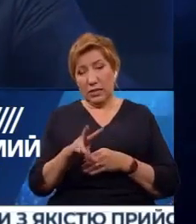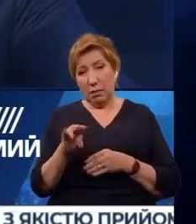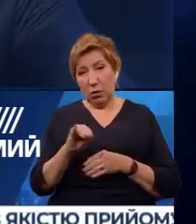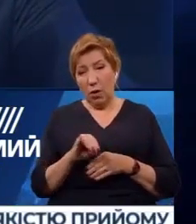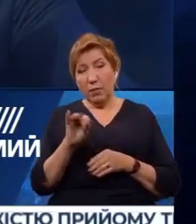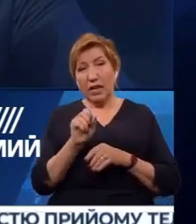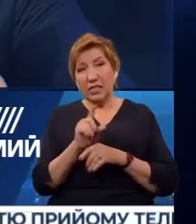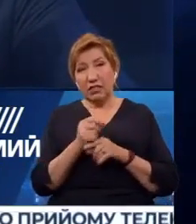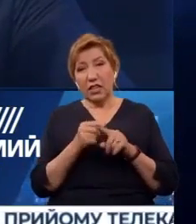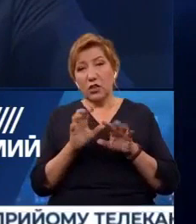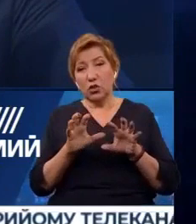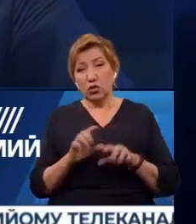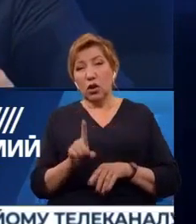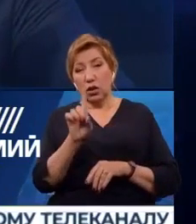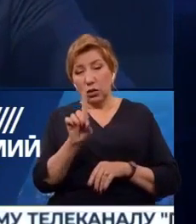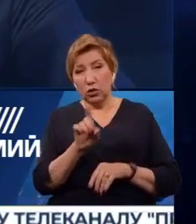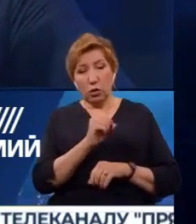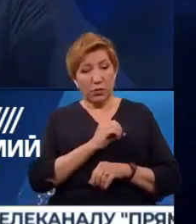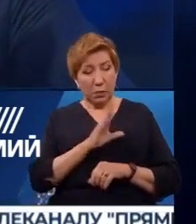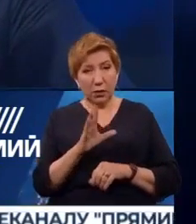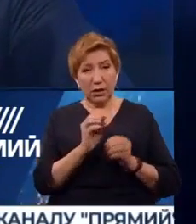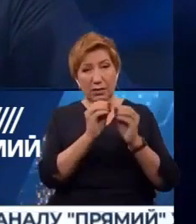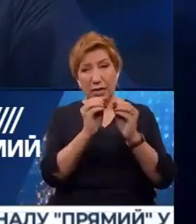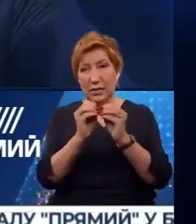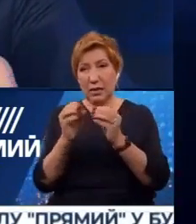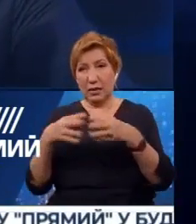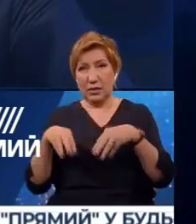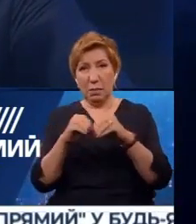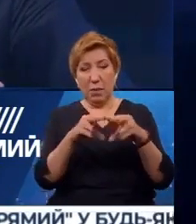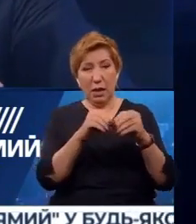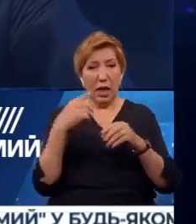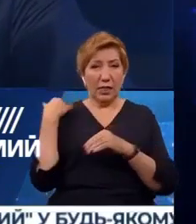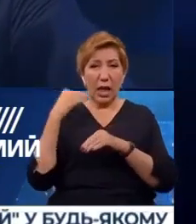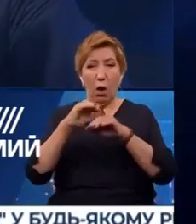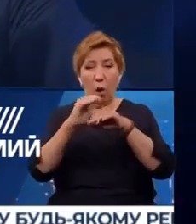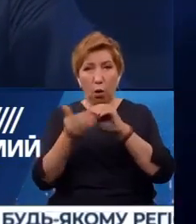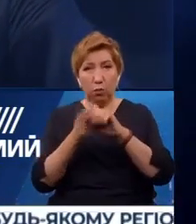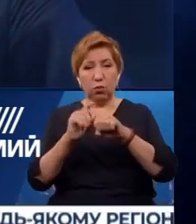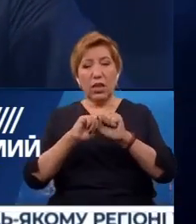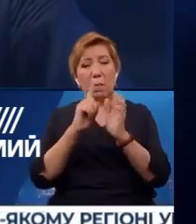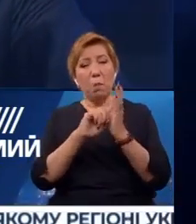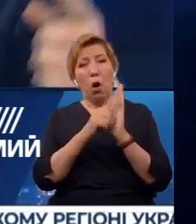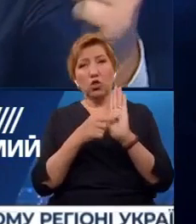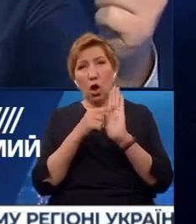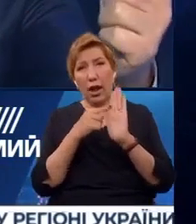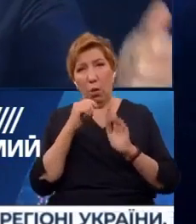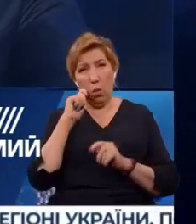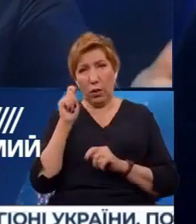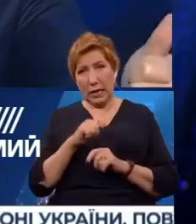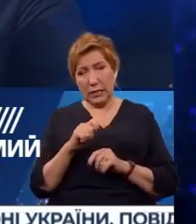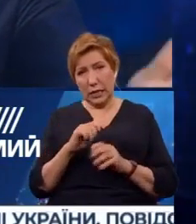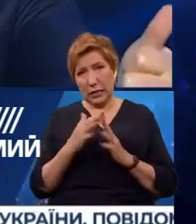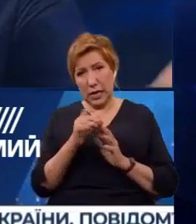І завдання цього закону одне, щоб збагатилось десяток сімей на горбу і на мозолях українських селян.